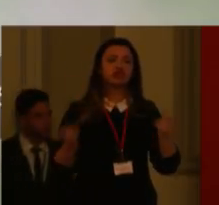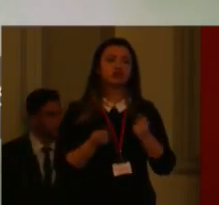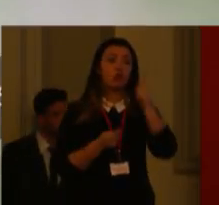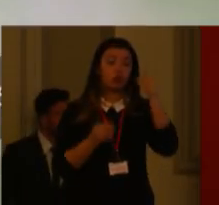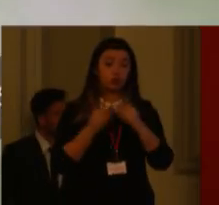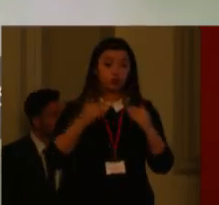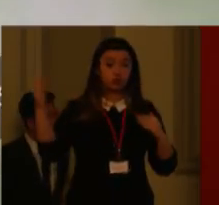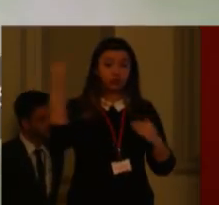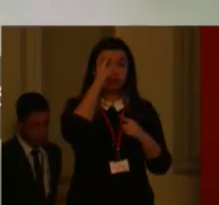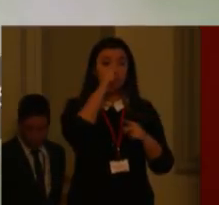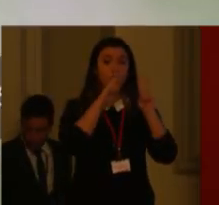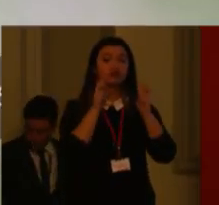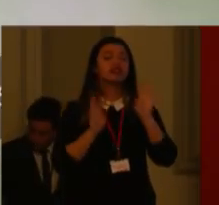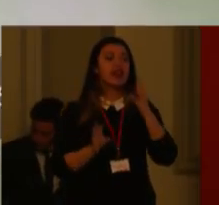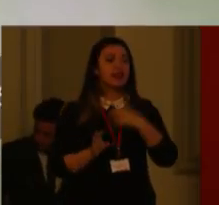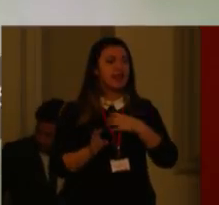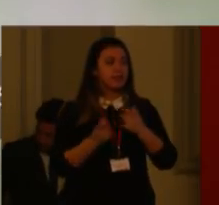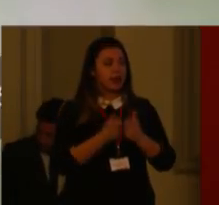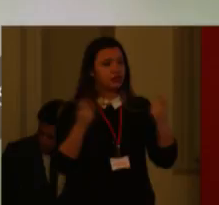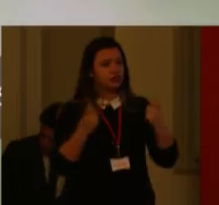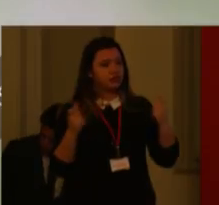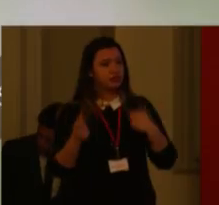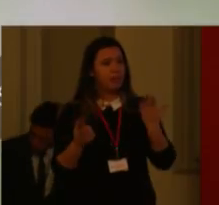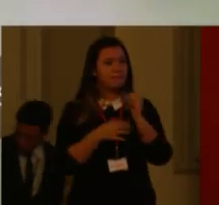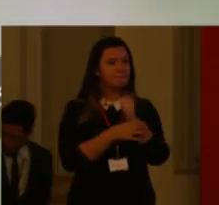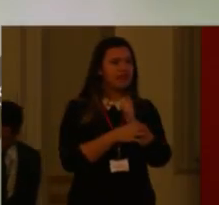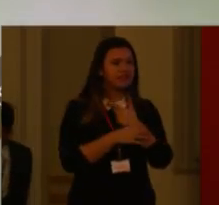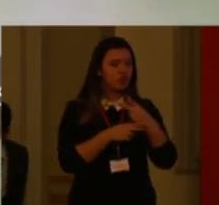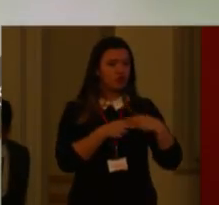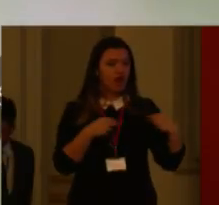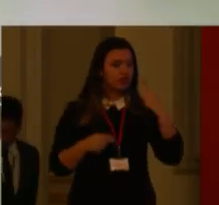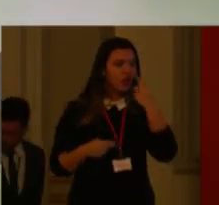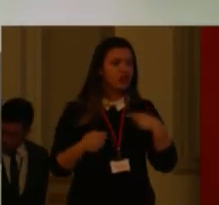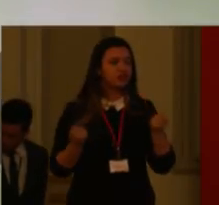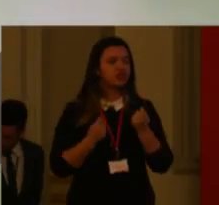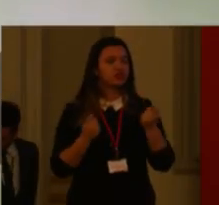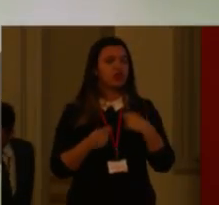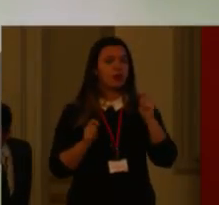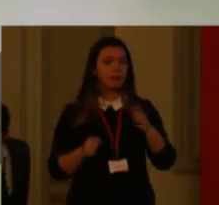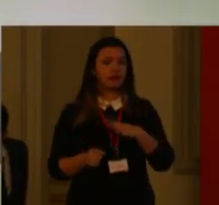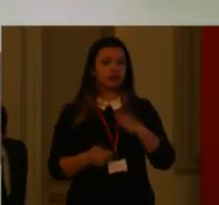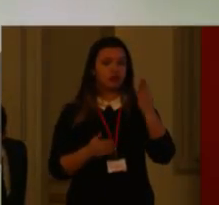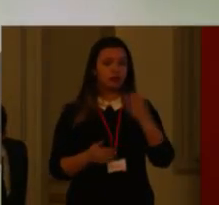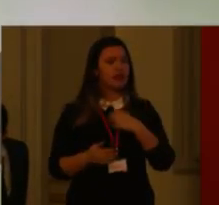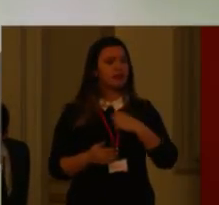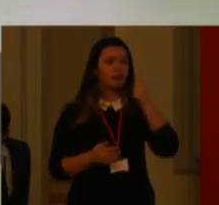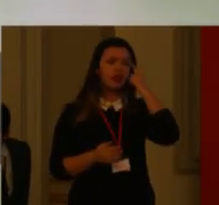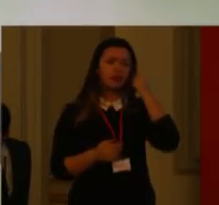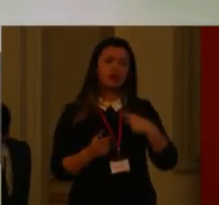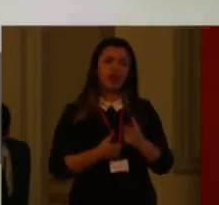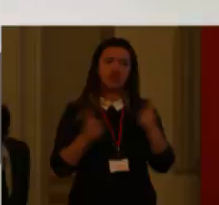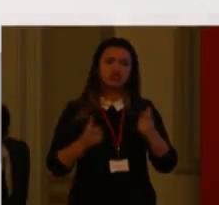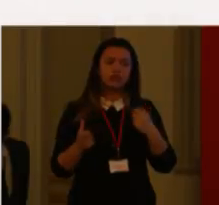yükselme konusunda değil. Kendi birikimi arttırma, ünvan vesaire değil bu konuda. Kendi bilgi birikimi arttırma. Belki yurt dışı